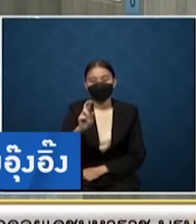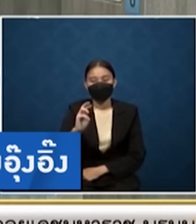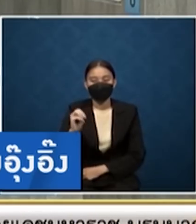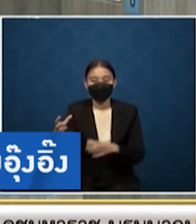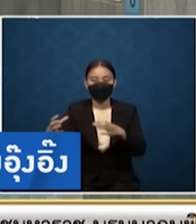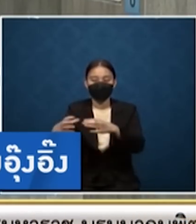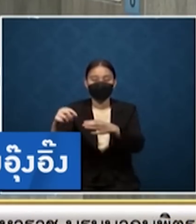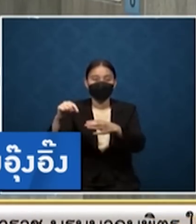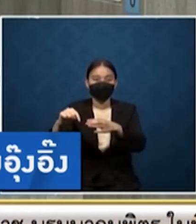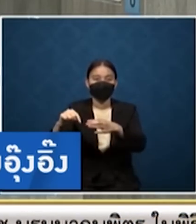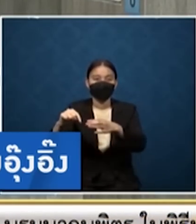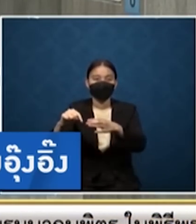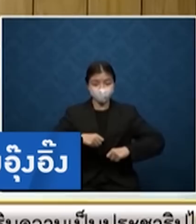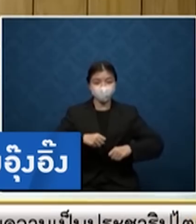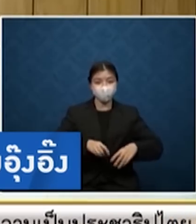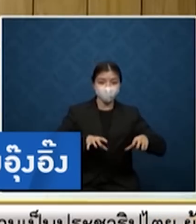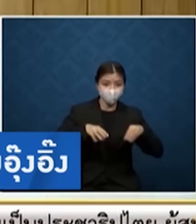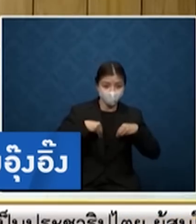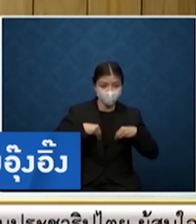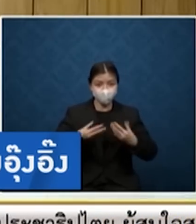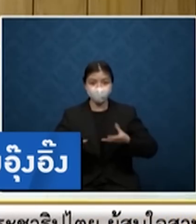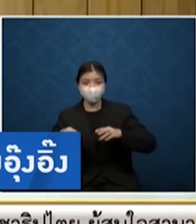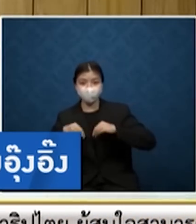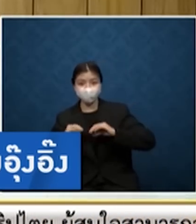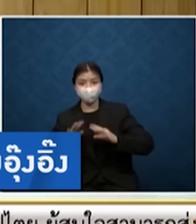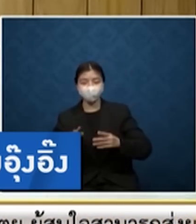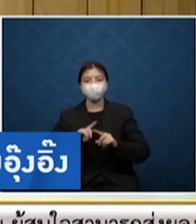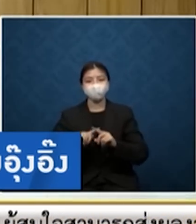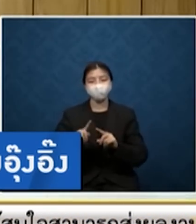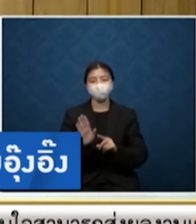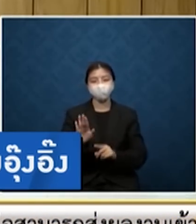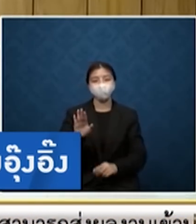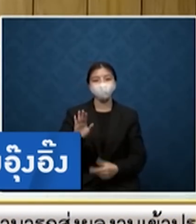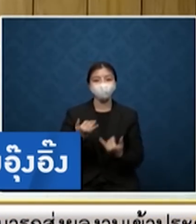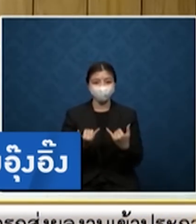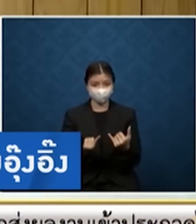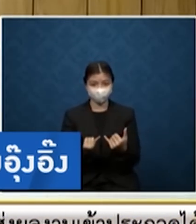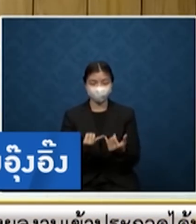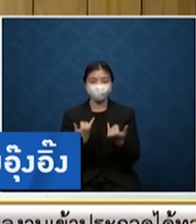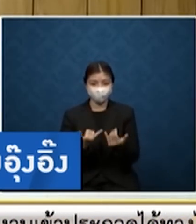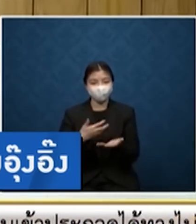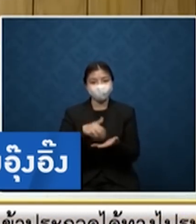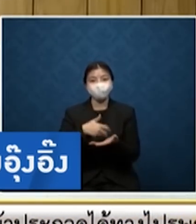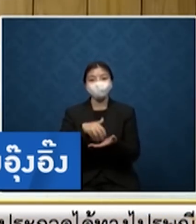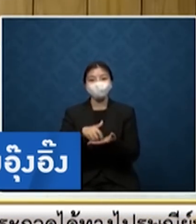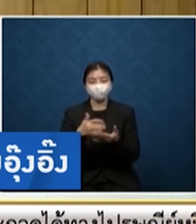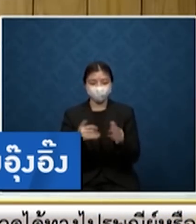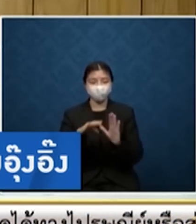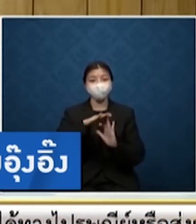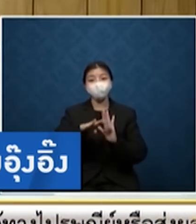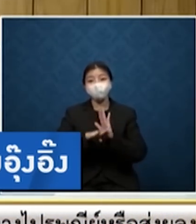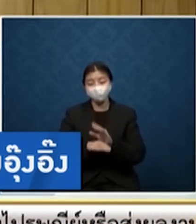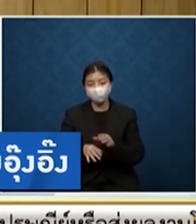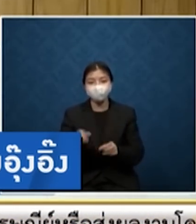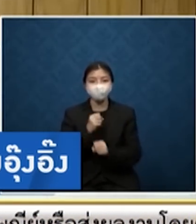ติเพื่อแก้ทั้งฉบับพอวันนี้เสนอประชามติเพื่อแก้ทั้งฉบับสว.ไม่ให้แก้เพราะการแก้แบบนี้เป็นการแก้ของพวกส.ส.เลวนะครับแล้